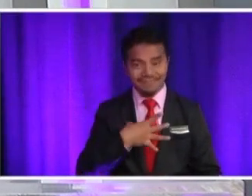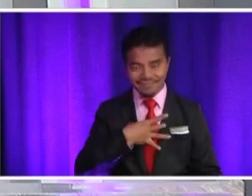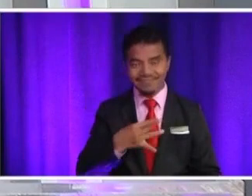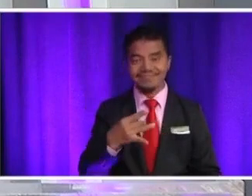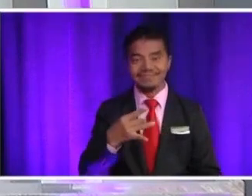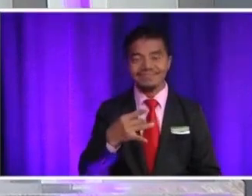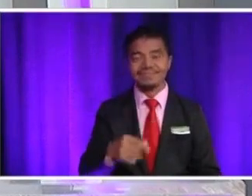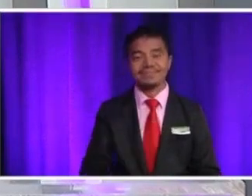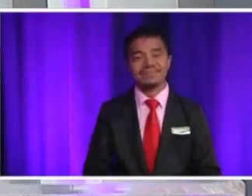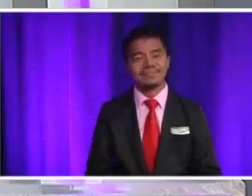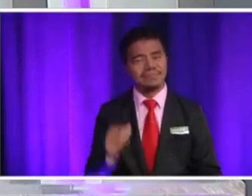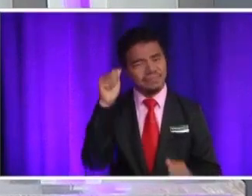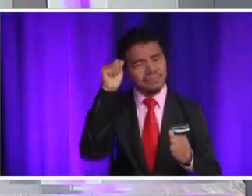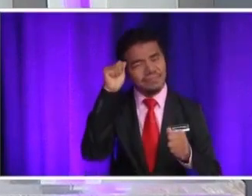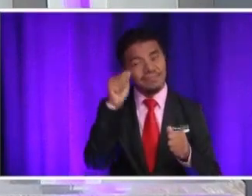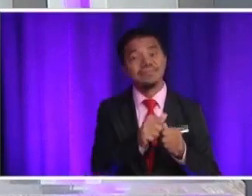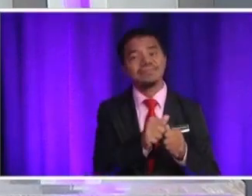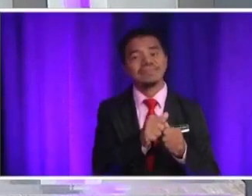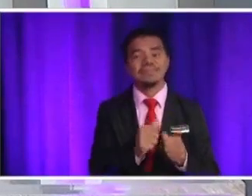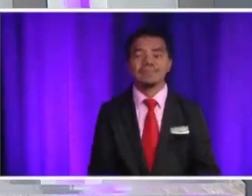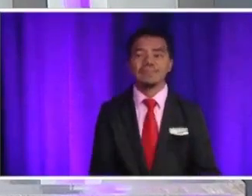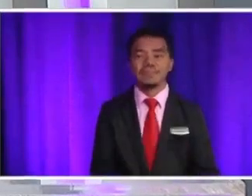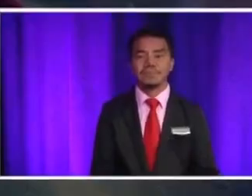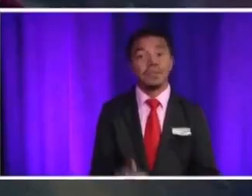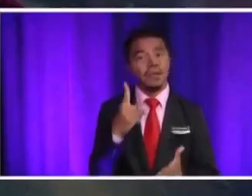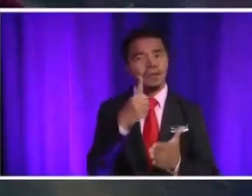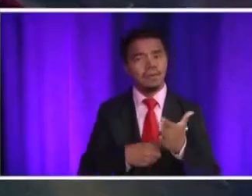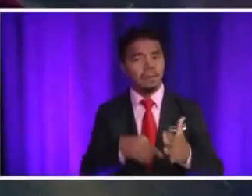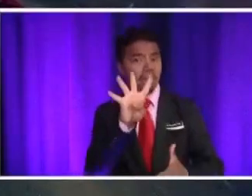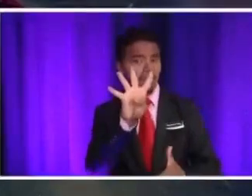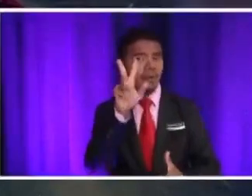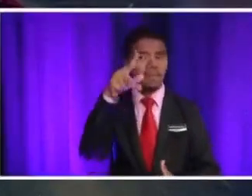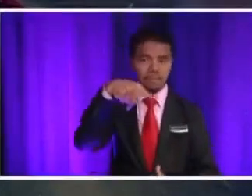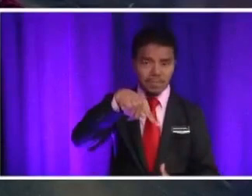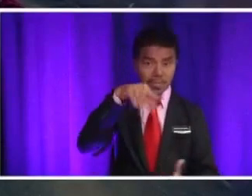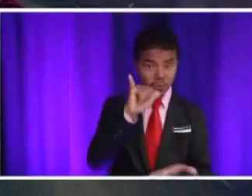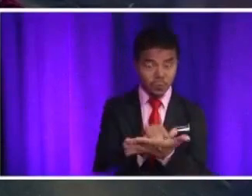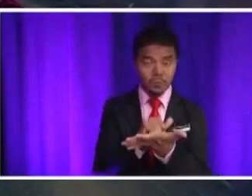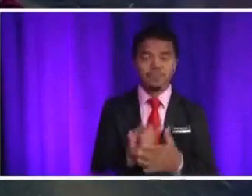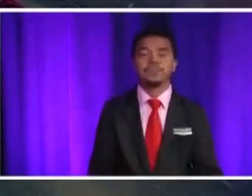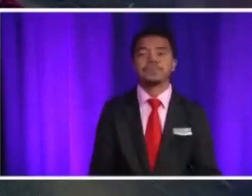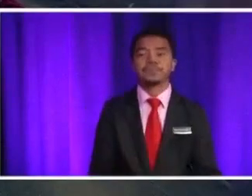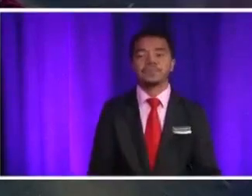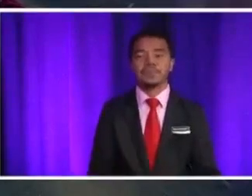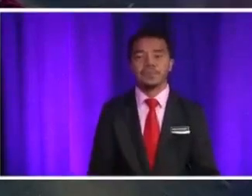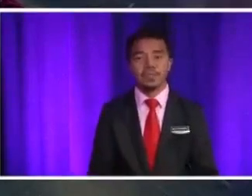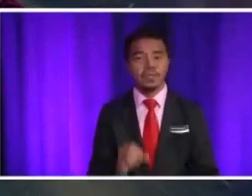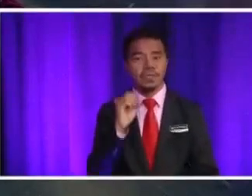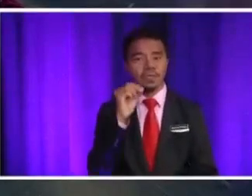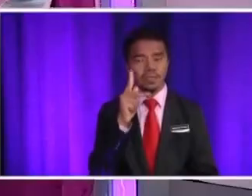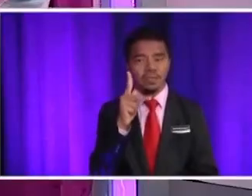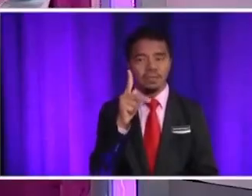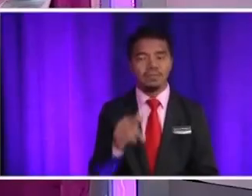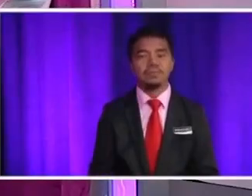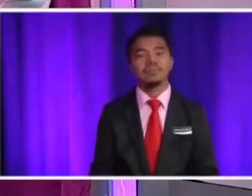4P. Kita tak tahu apa itu 4P. Kita tanya cikgu Izzan. Silakan cikgu. Alright, okay. Syamira, so dalam slot